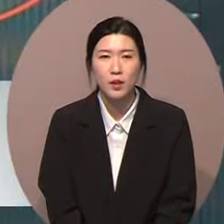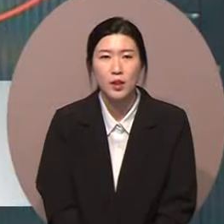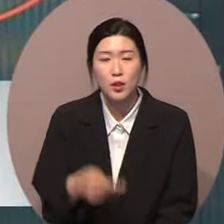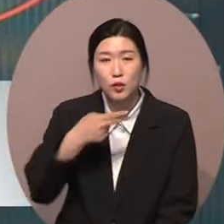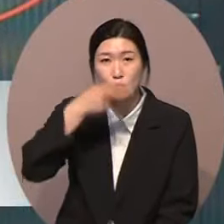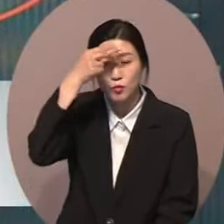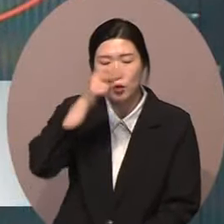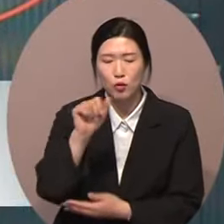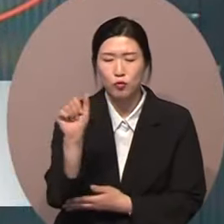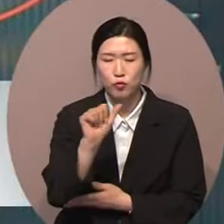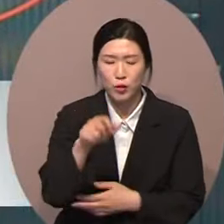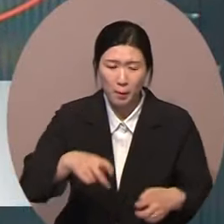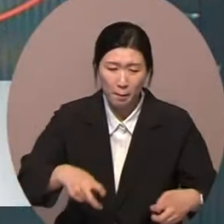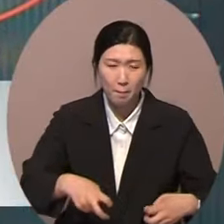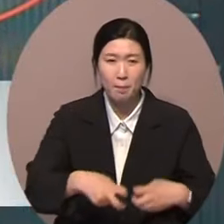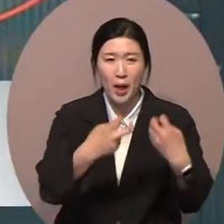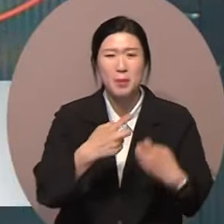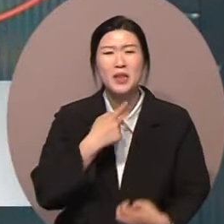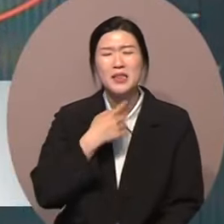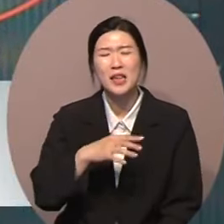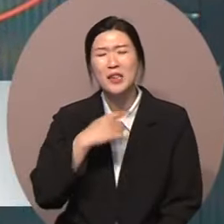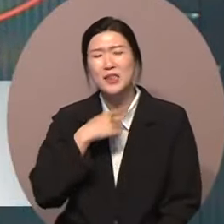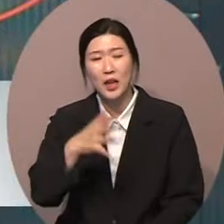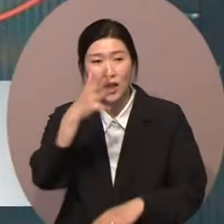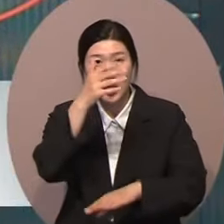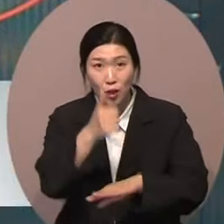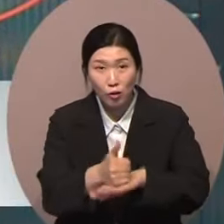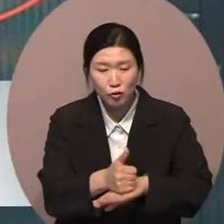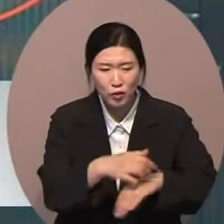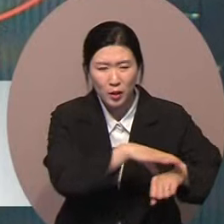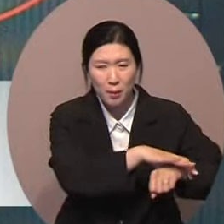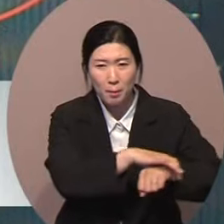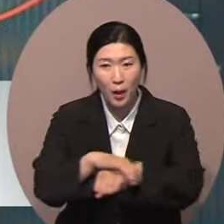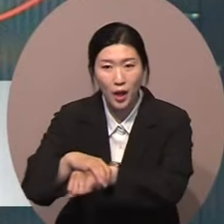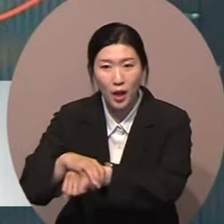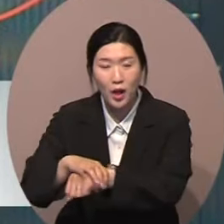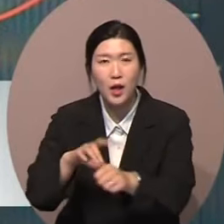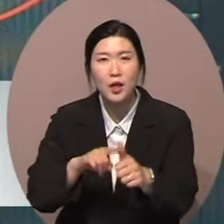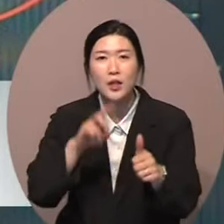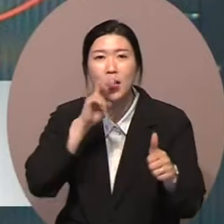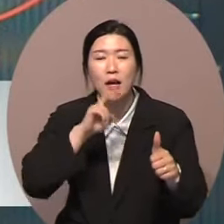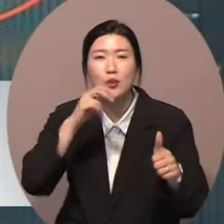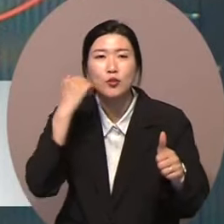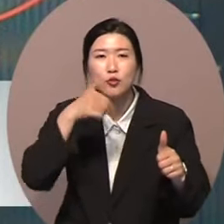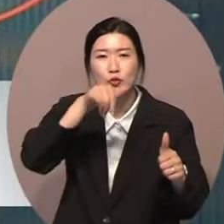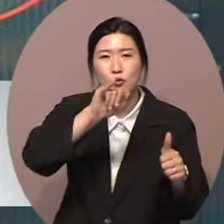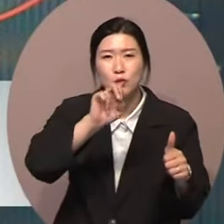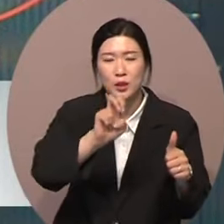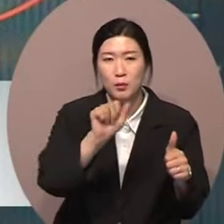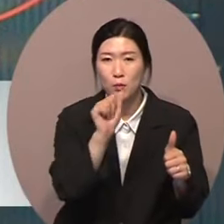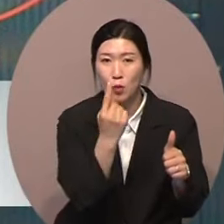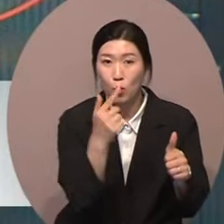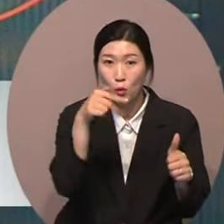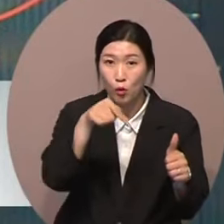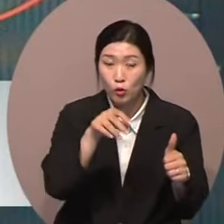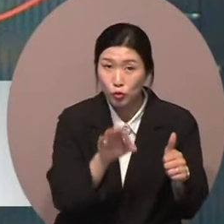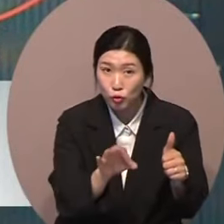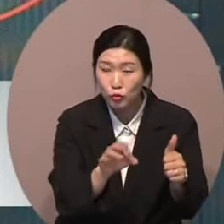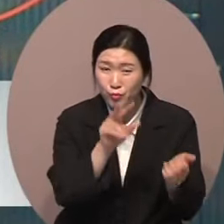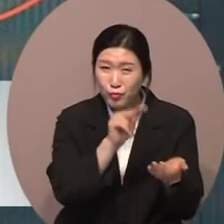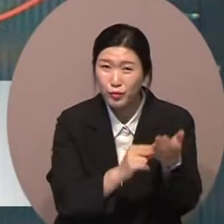음주운전 사고를 내고도 발뺌하다가 결국 범행을 시인하고 경찰에 구속된 가수 김호 중시 사건이 공분을